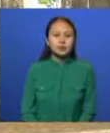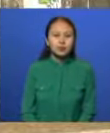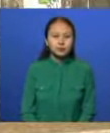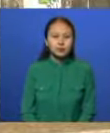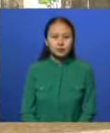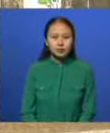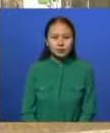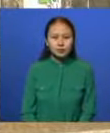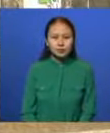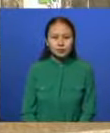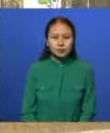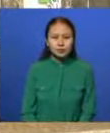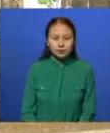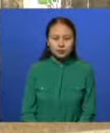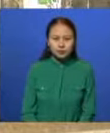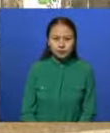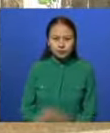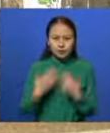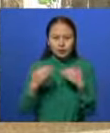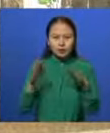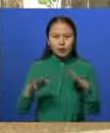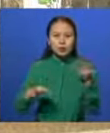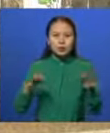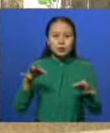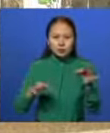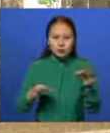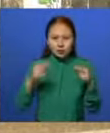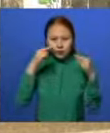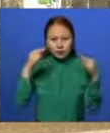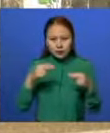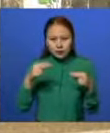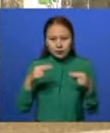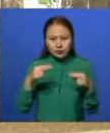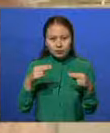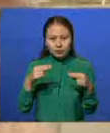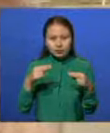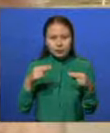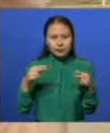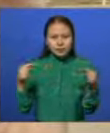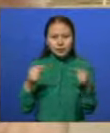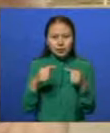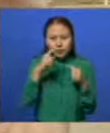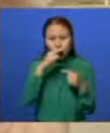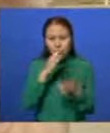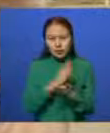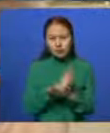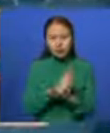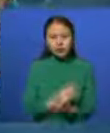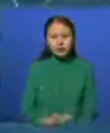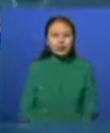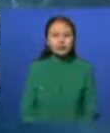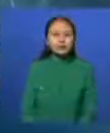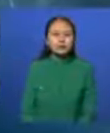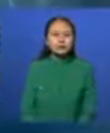Независимые эксперты, собственно, медициналық жана судебный эксперттердің дәлелдеуі бойынша олардың жіберілген қателіктері болып отыр.